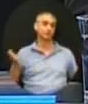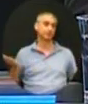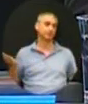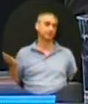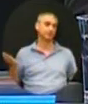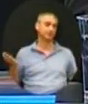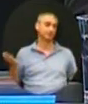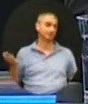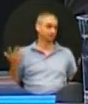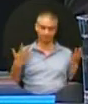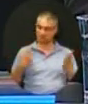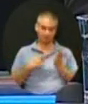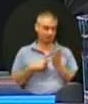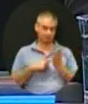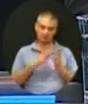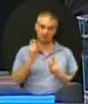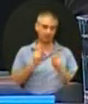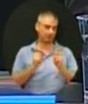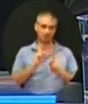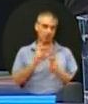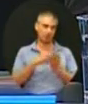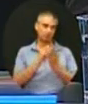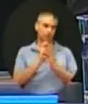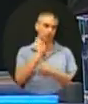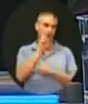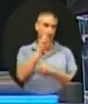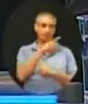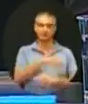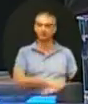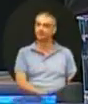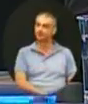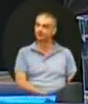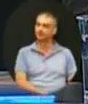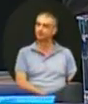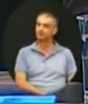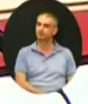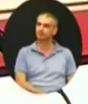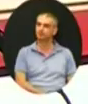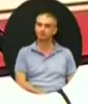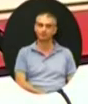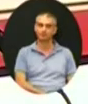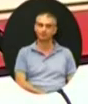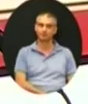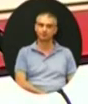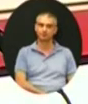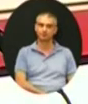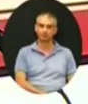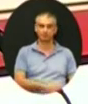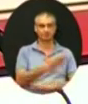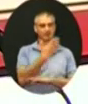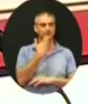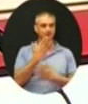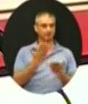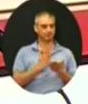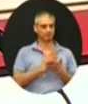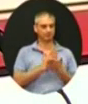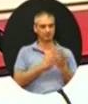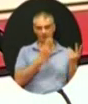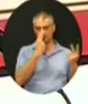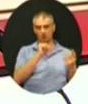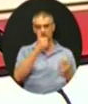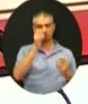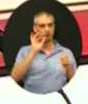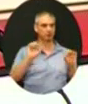ואיין שום סיבה שאזרחים לא המשיכו לעלות כמו שזה קורה היום אנחנו מתכוננים מדינת ישראל מתכוננת לביקורו